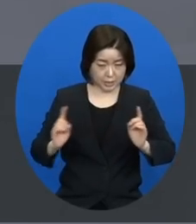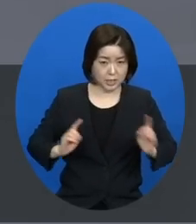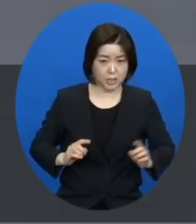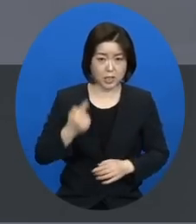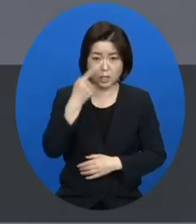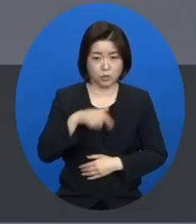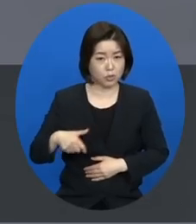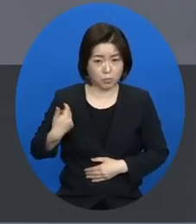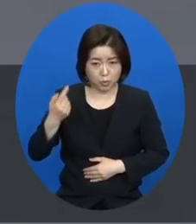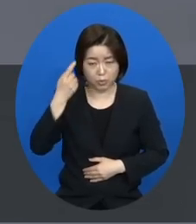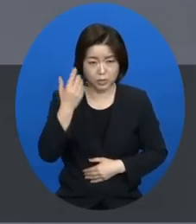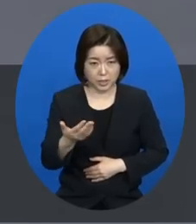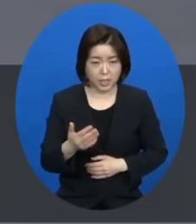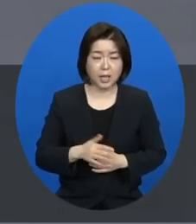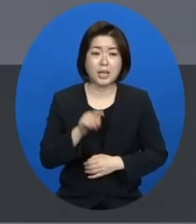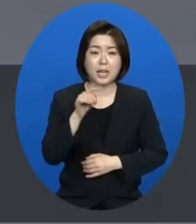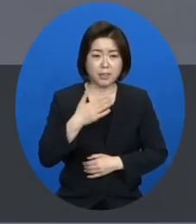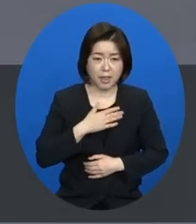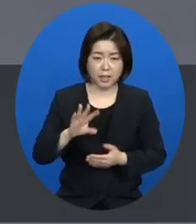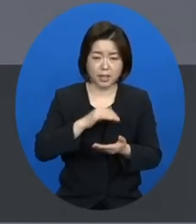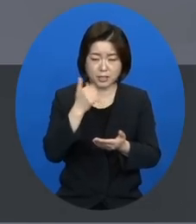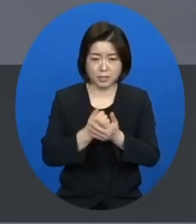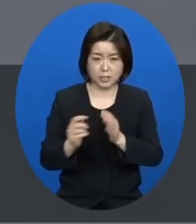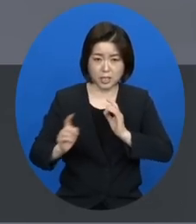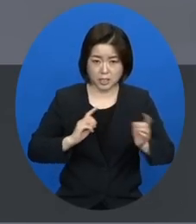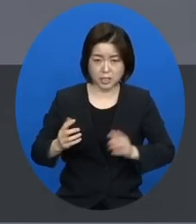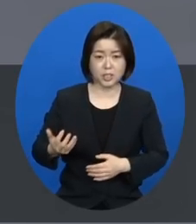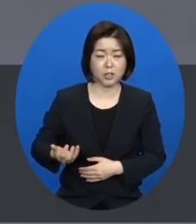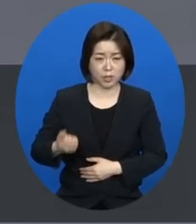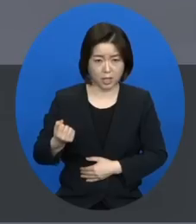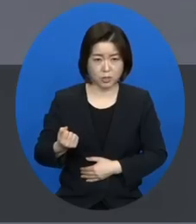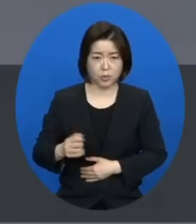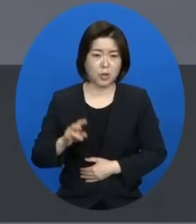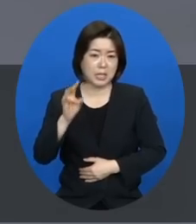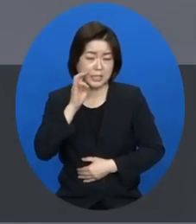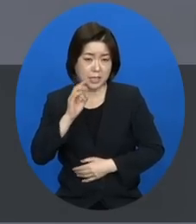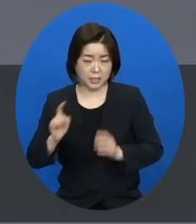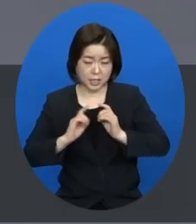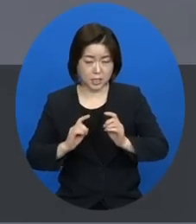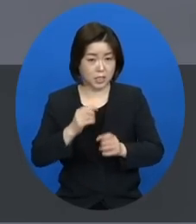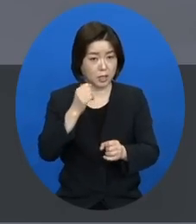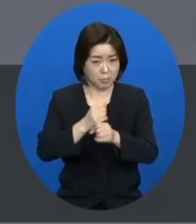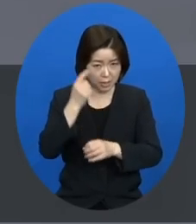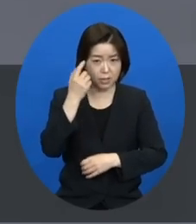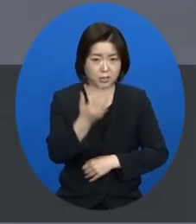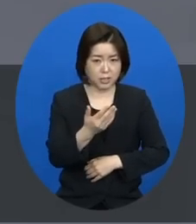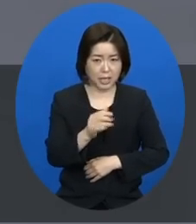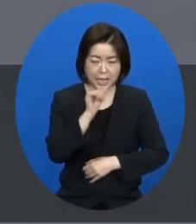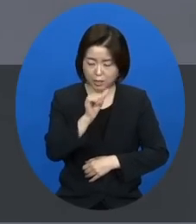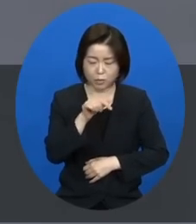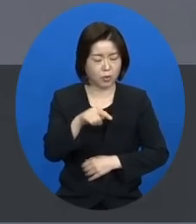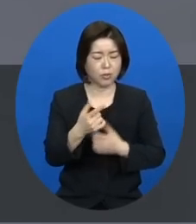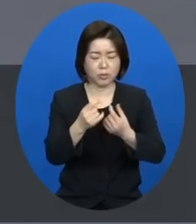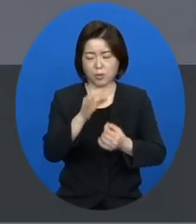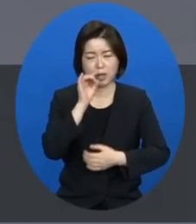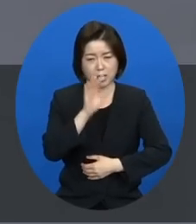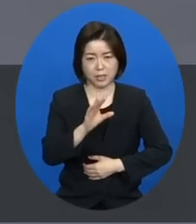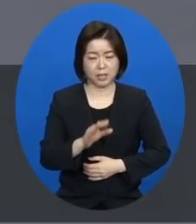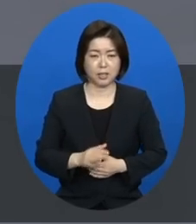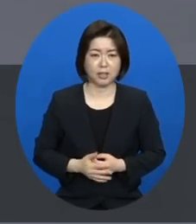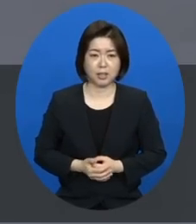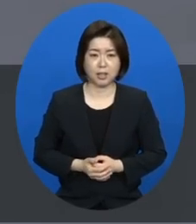알지 못하느냐? 내가 그리스도의 지체를 가지고 창녀의 지체를 만들겠느냐? 결코 그럴 수